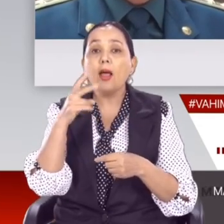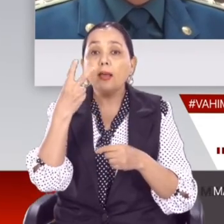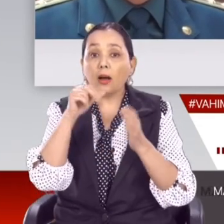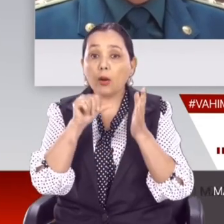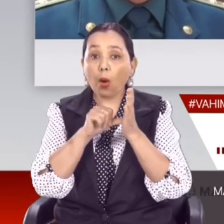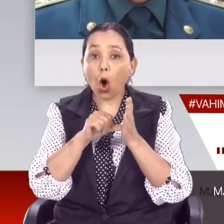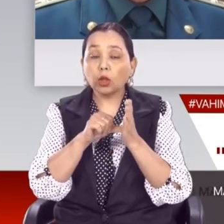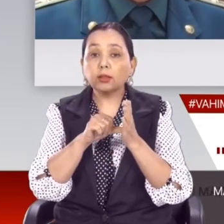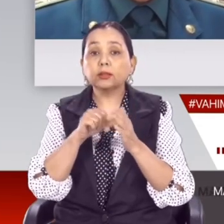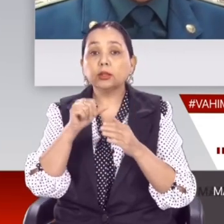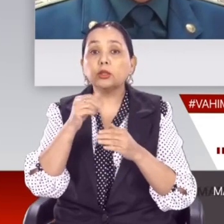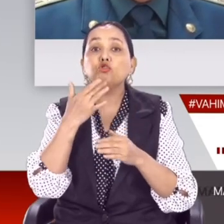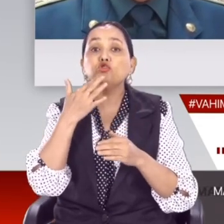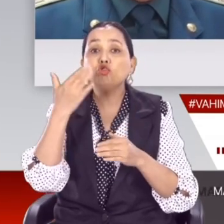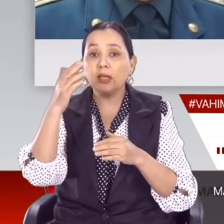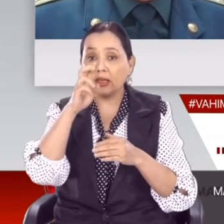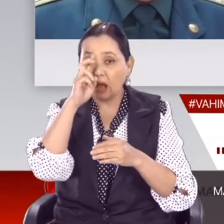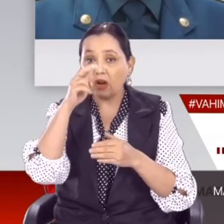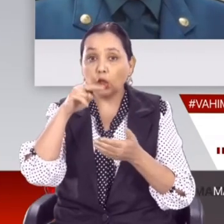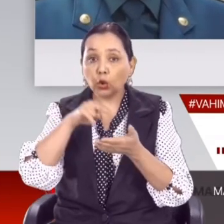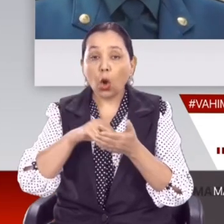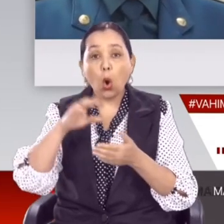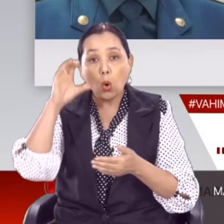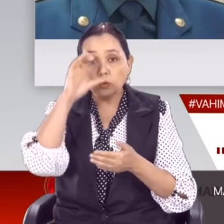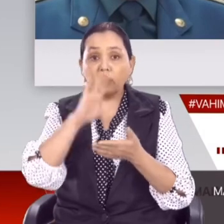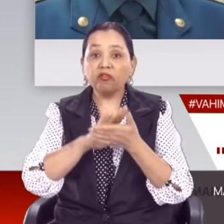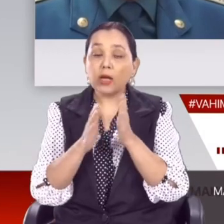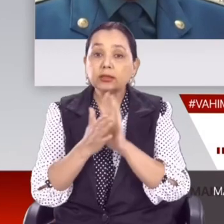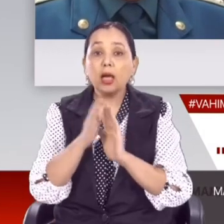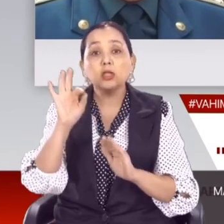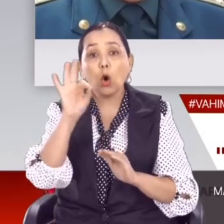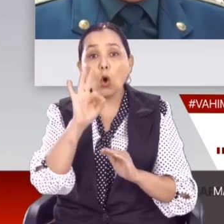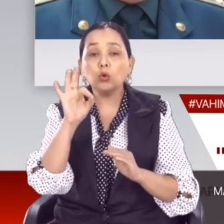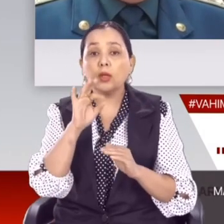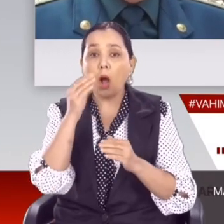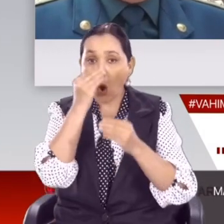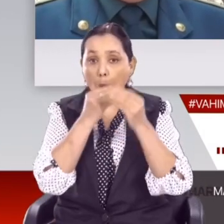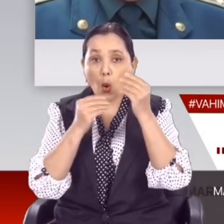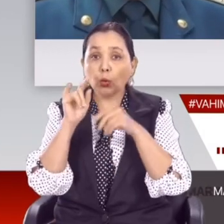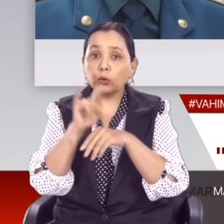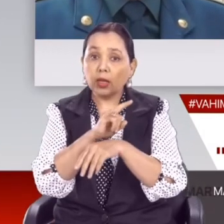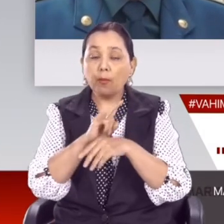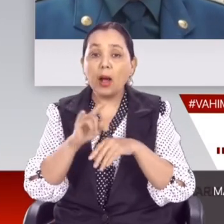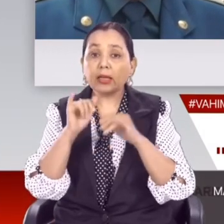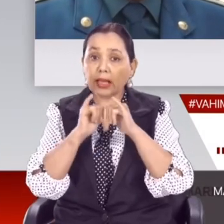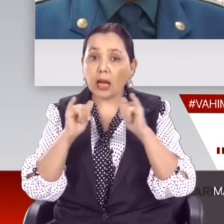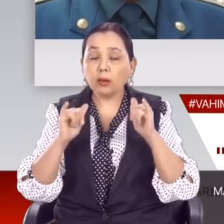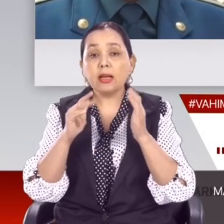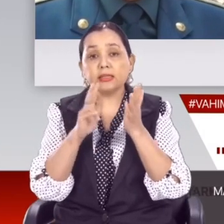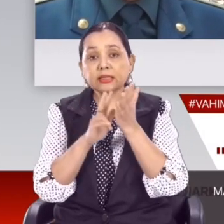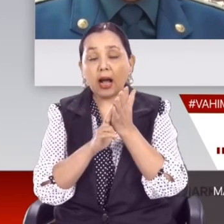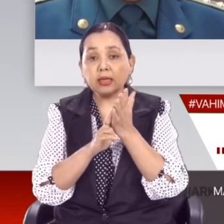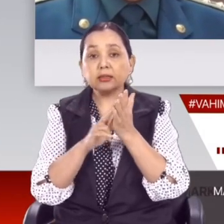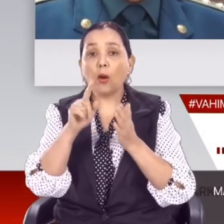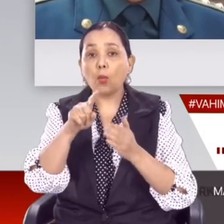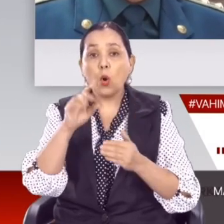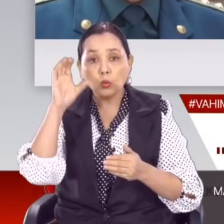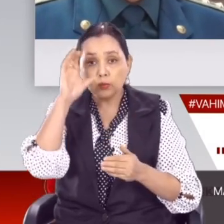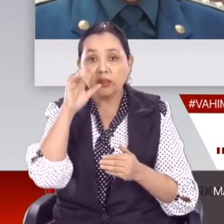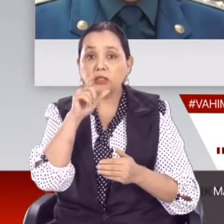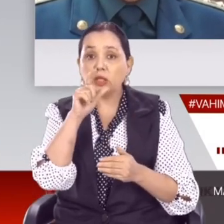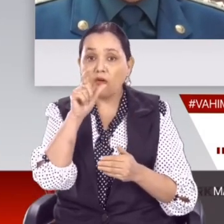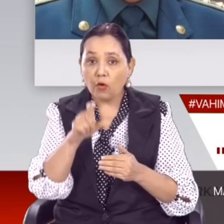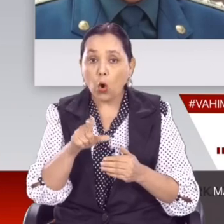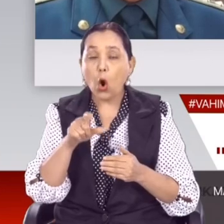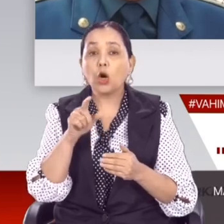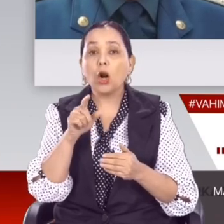bularni 26 tasi chet davlatda turib, O'zbekistondagi vaziyat haqida uydirmalar tarqatishmoqda. 8 tasi bu